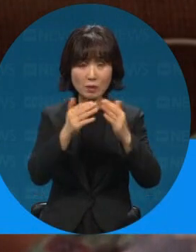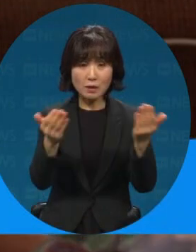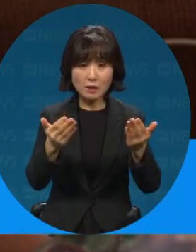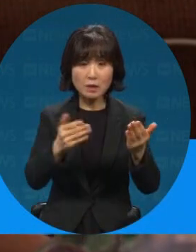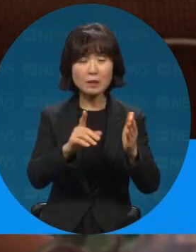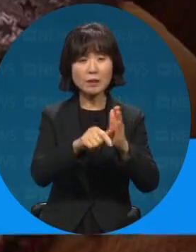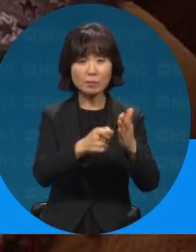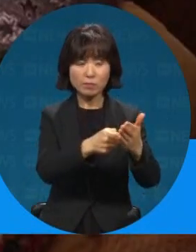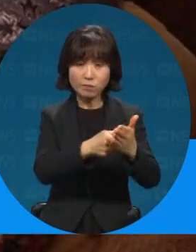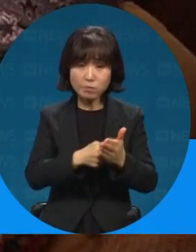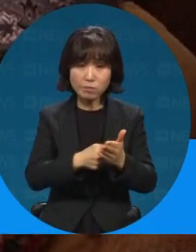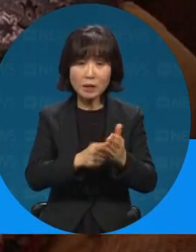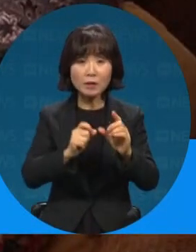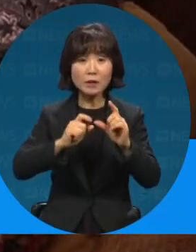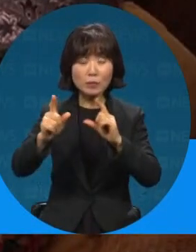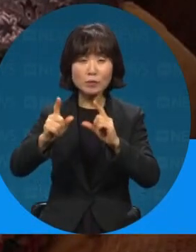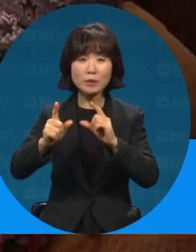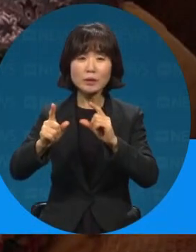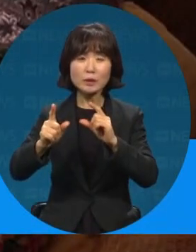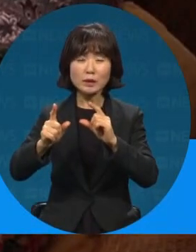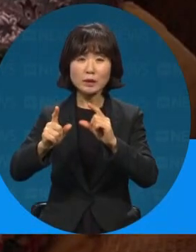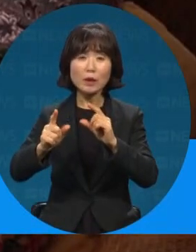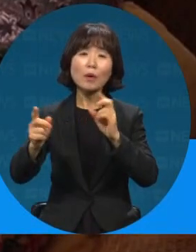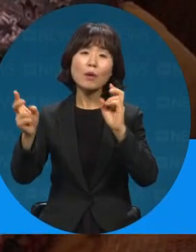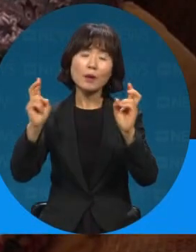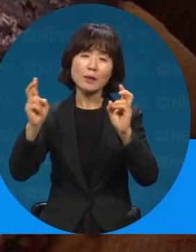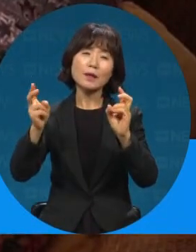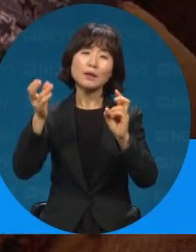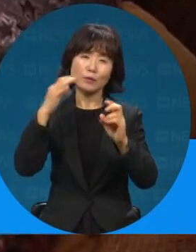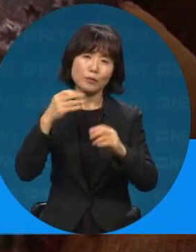절약하는 시간의 상당 부분이 고용주들에게 돌아간다는 사실을 알 수 있다고 지적했습니다.